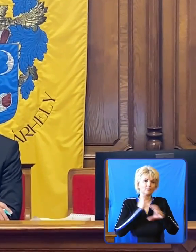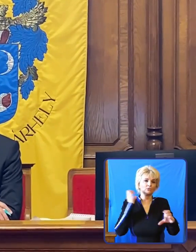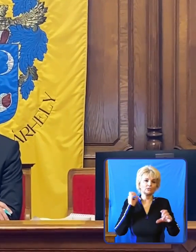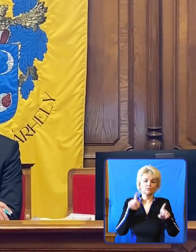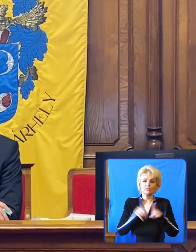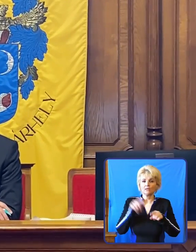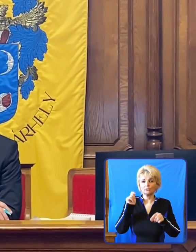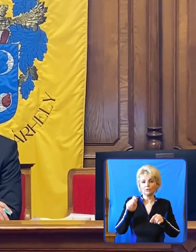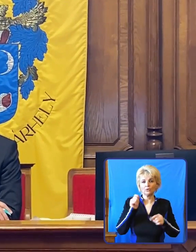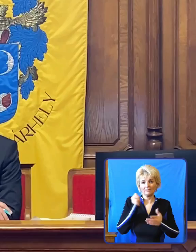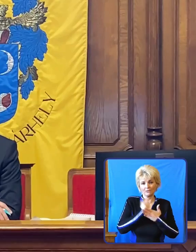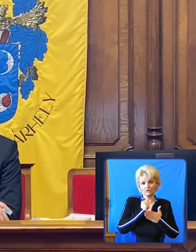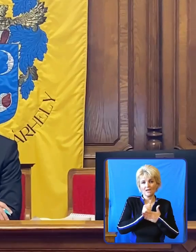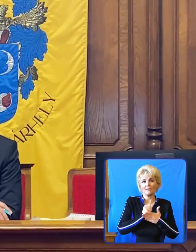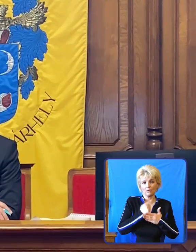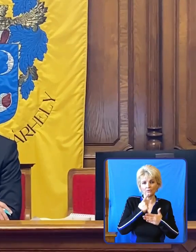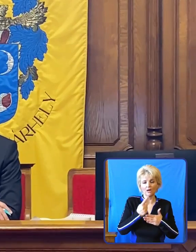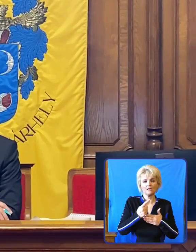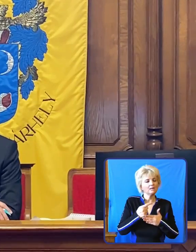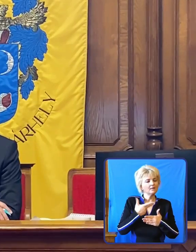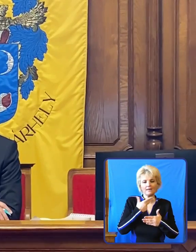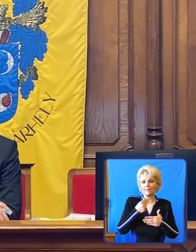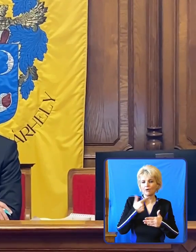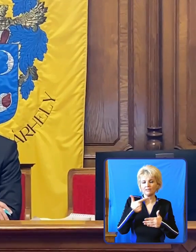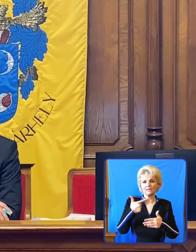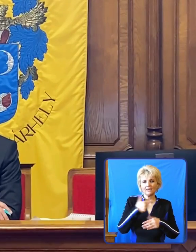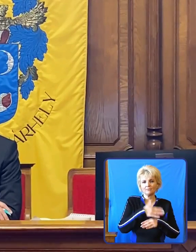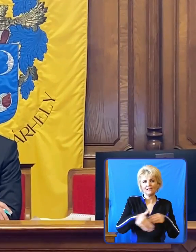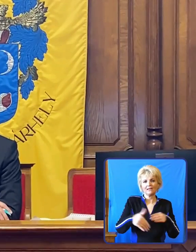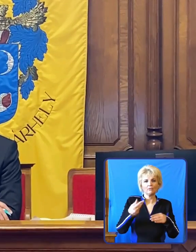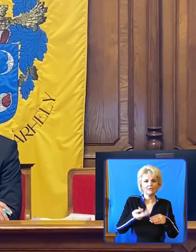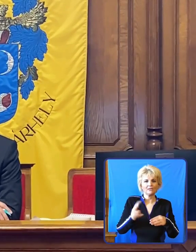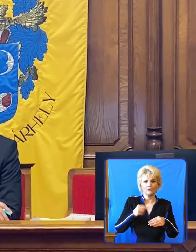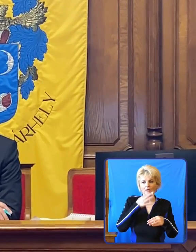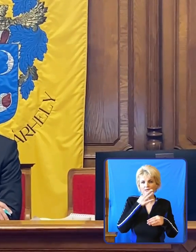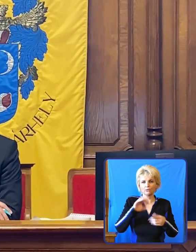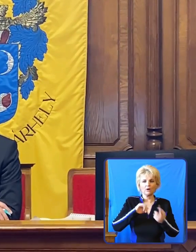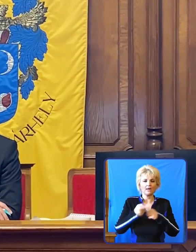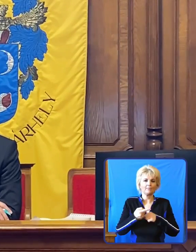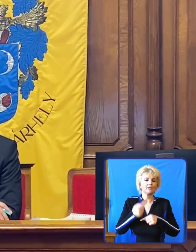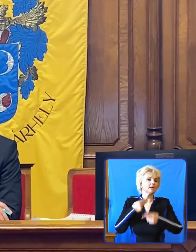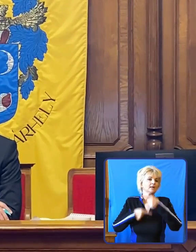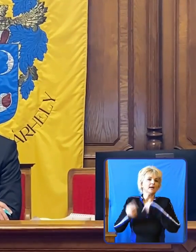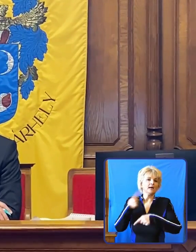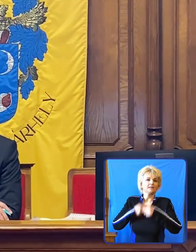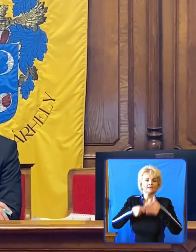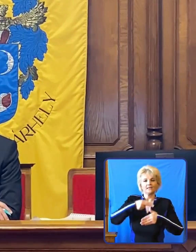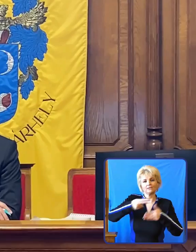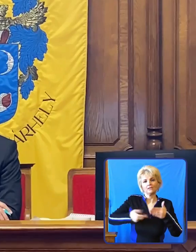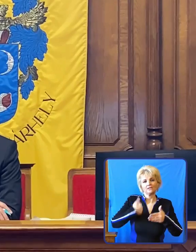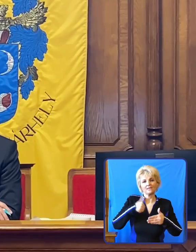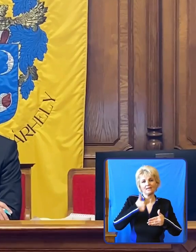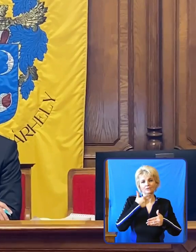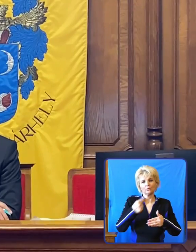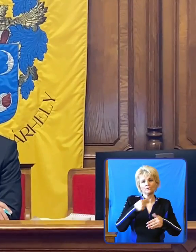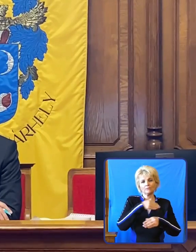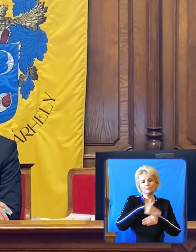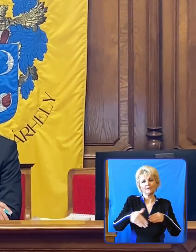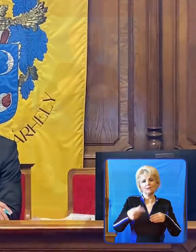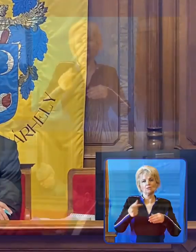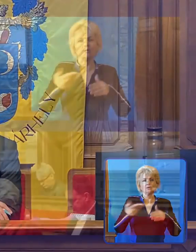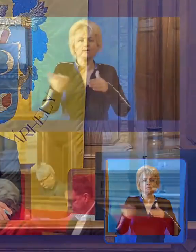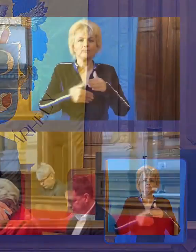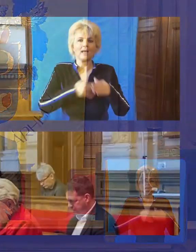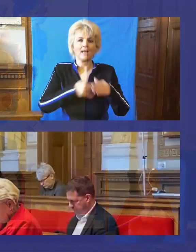a döntőbizottsági ítélet, és itt nem 32 millió forintról van szó, hanem már az eredeti szerződés szerint is 120 millió per